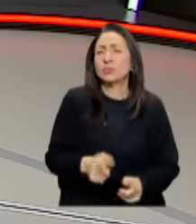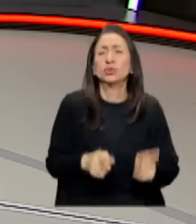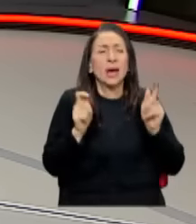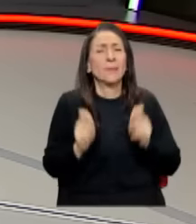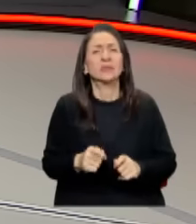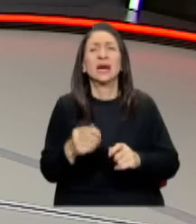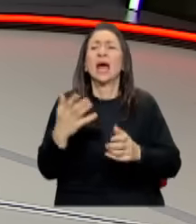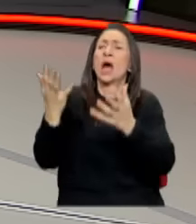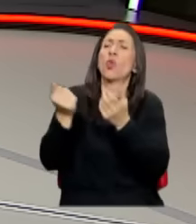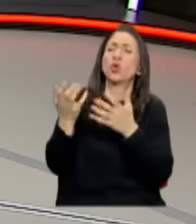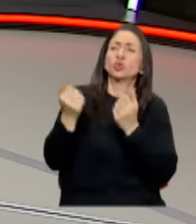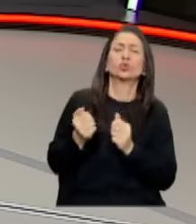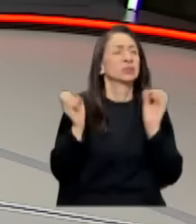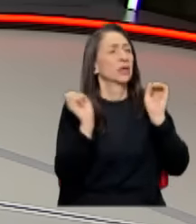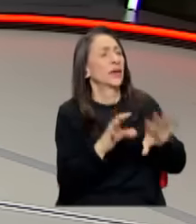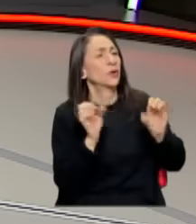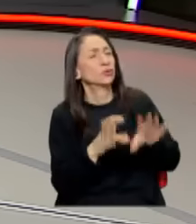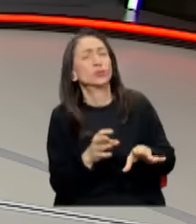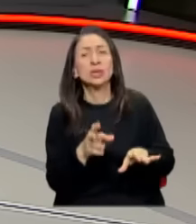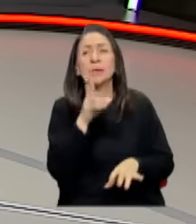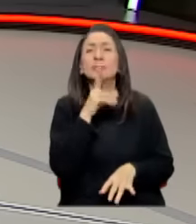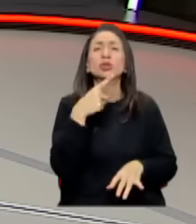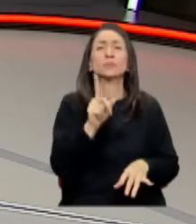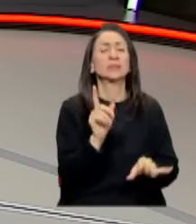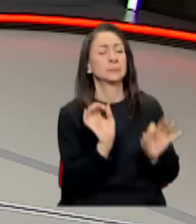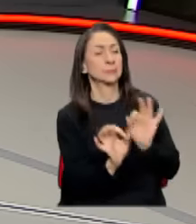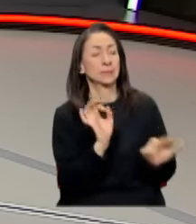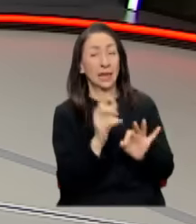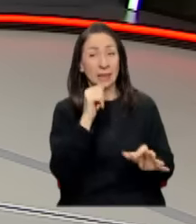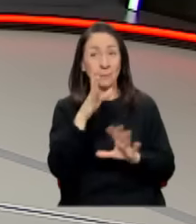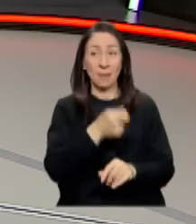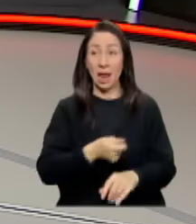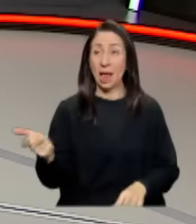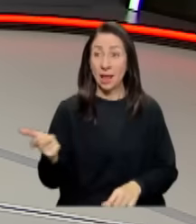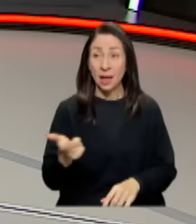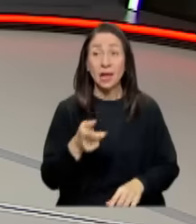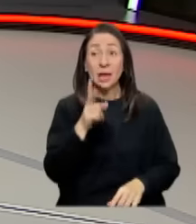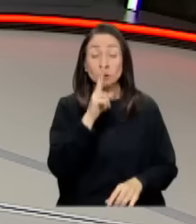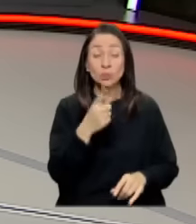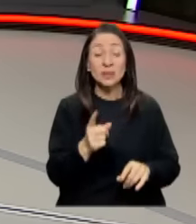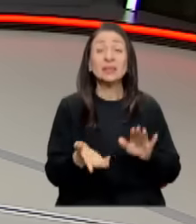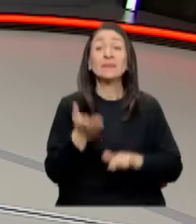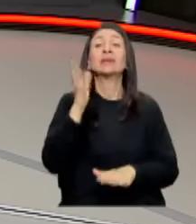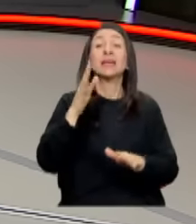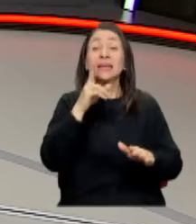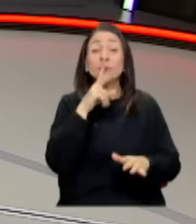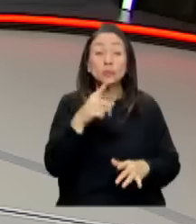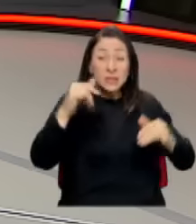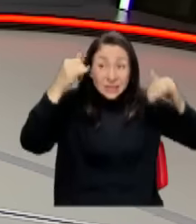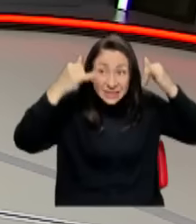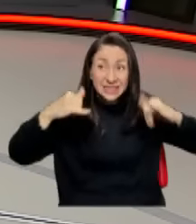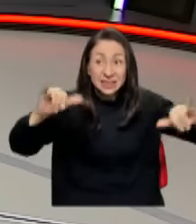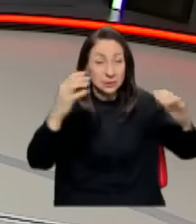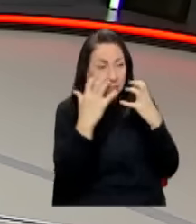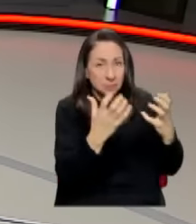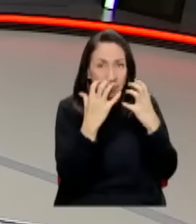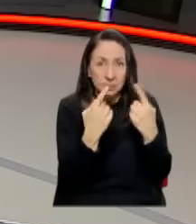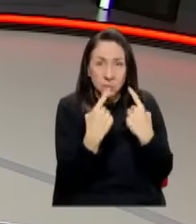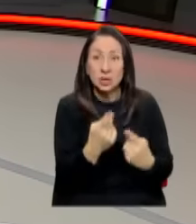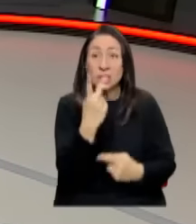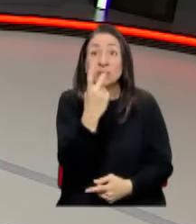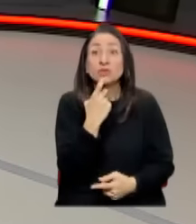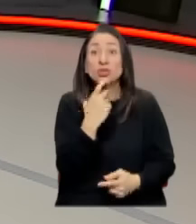ne, ithalat falan filan. 200 bin trol, daha fazla. 200 bin trol beslemeyin, onun yerine 200 bin sığır besleyin diyorum.